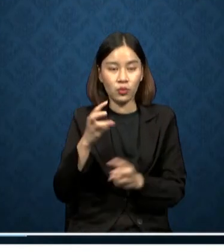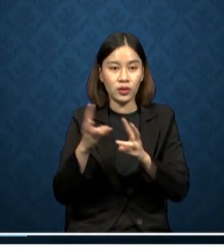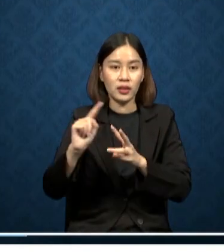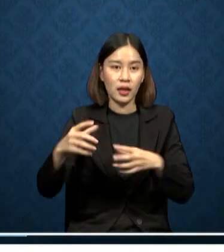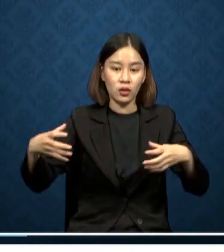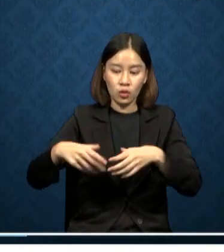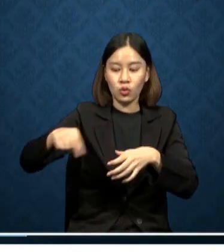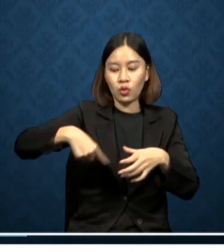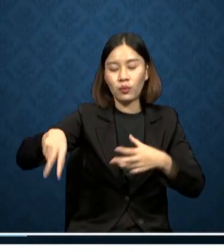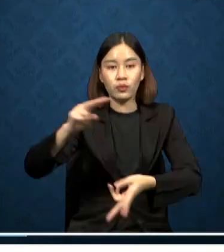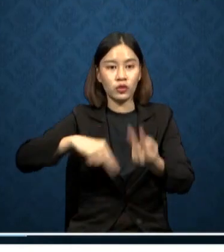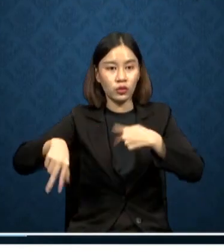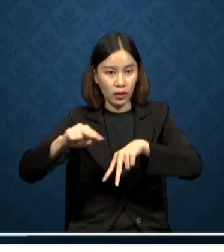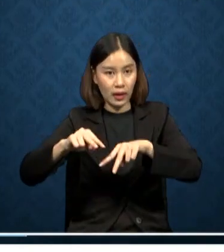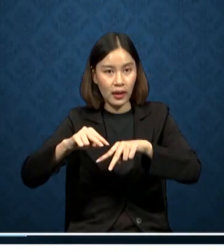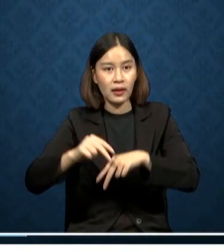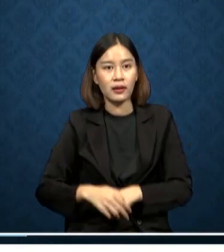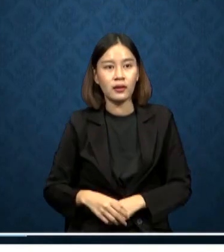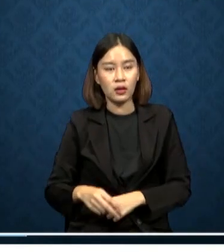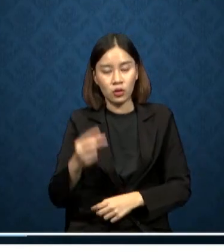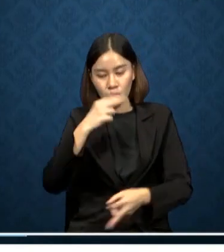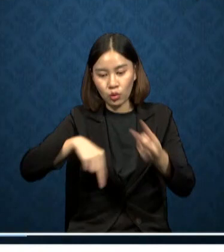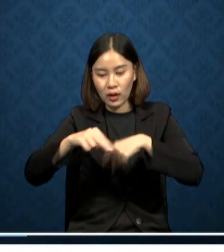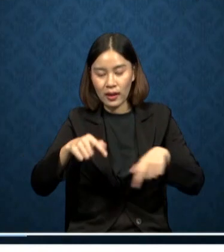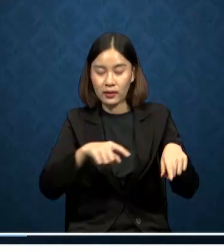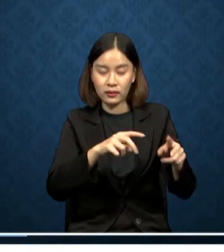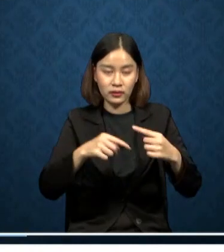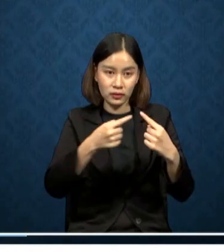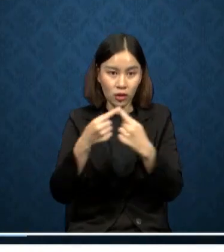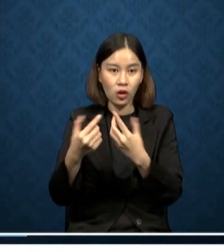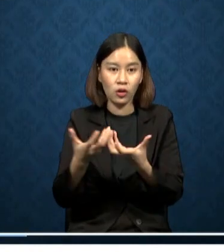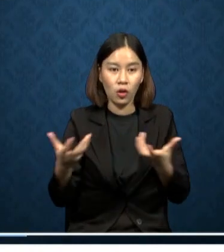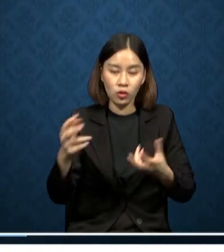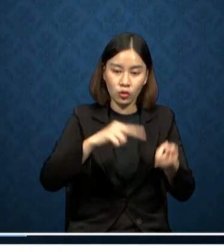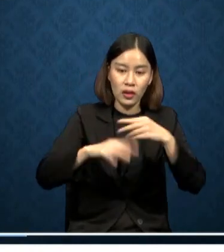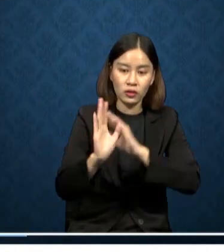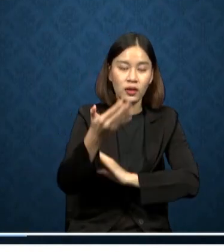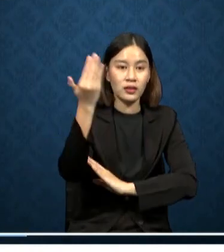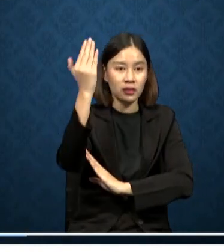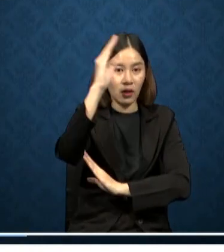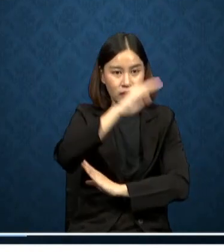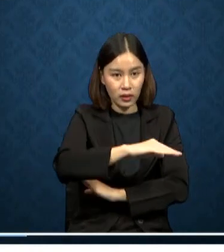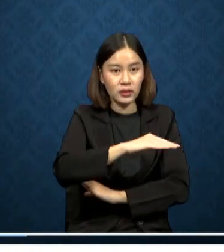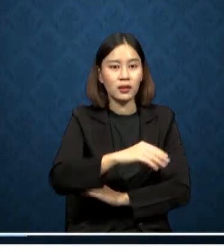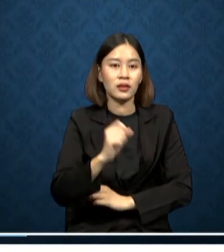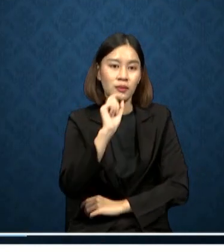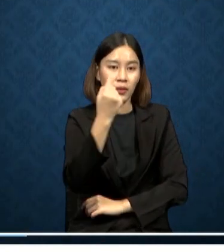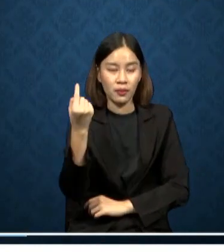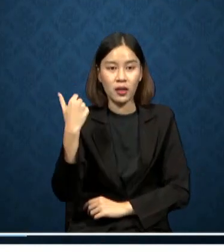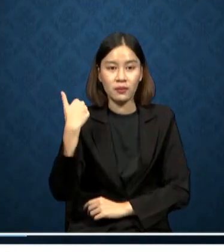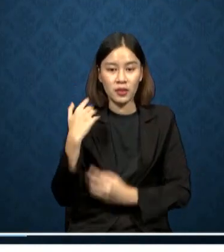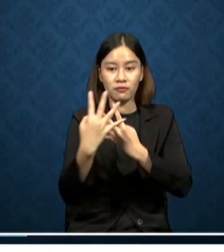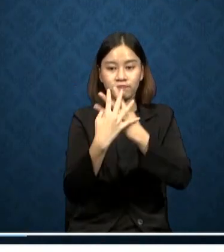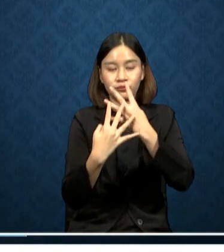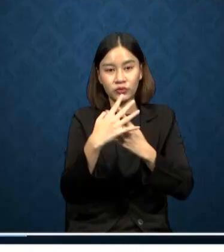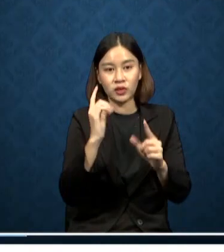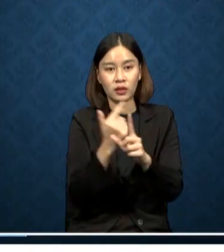้กำลงควกลพ atmosphericและทำกเสื้นอย่ต่เนื่องมีเคองมอเฝ้าตรวจทั้กลวน และกางคืนที่ทนสมัยสร้างรวรวด